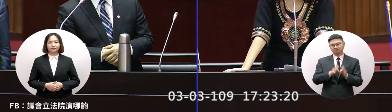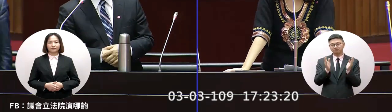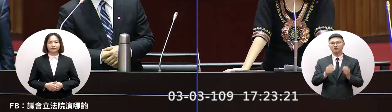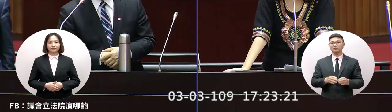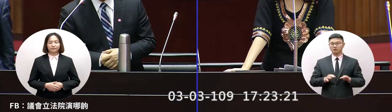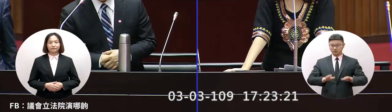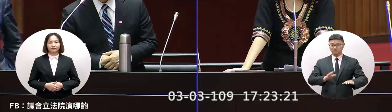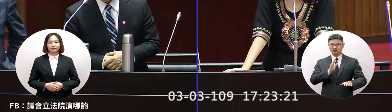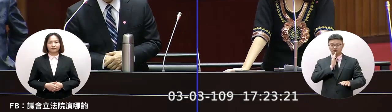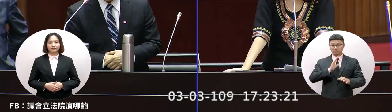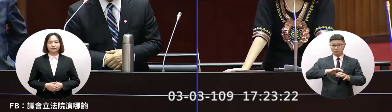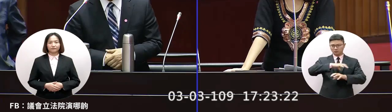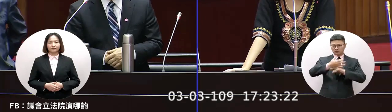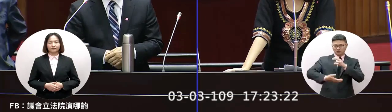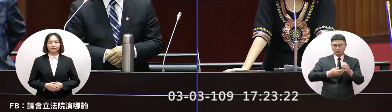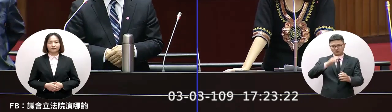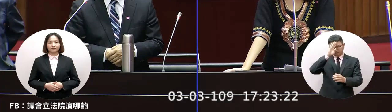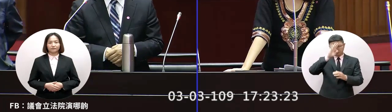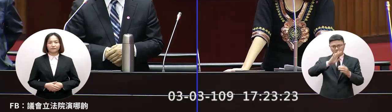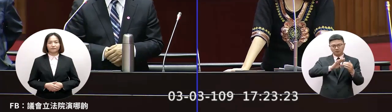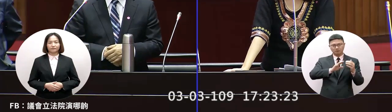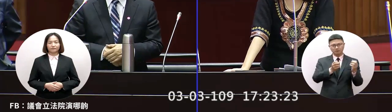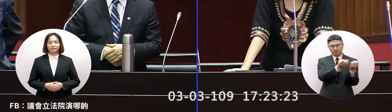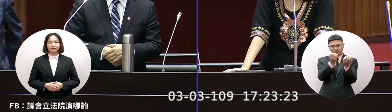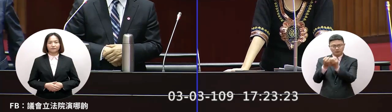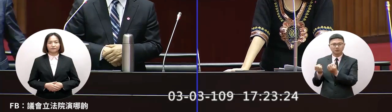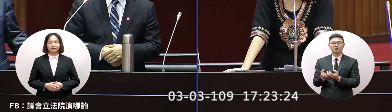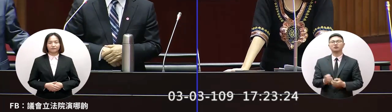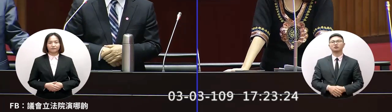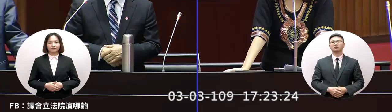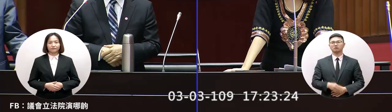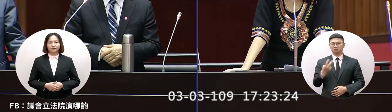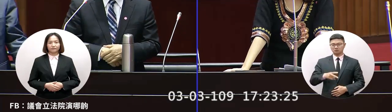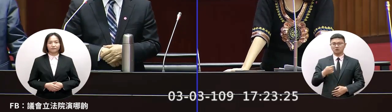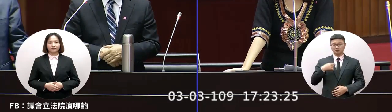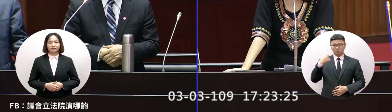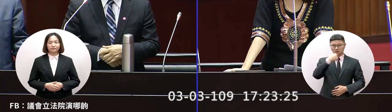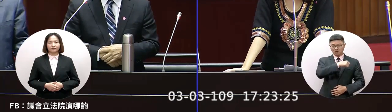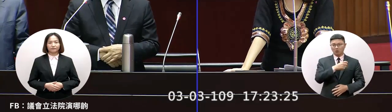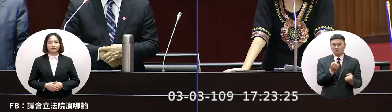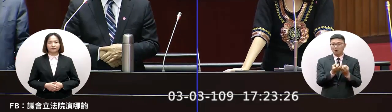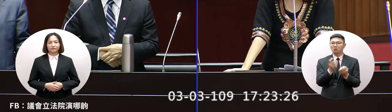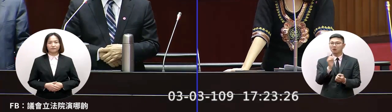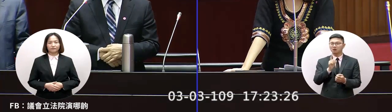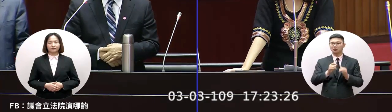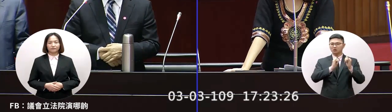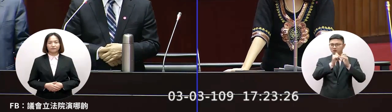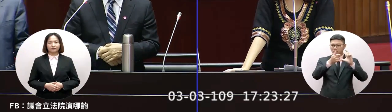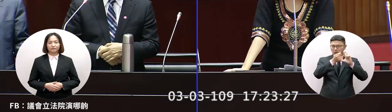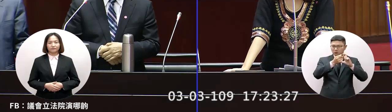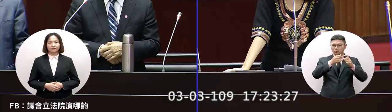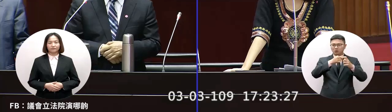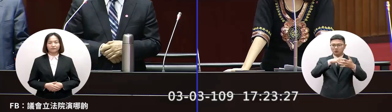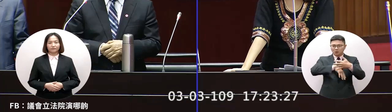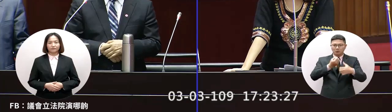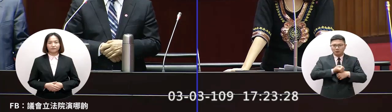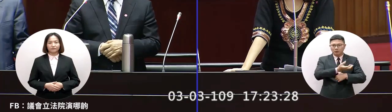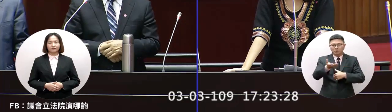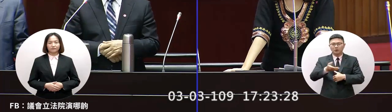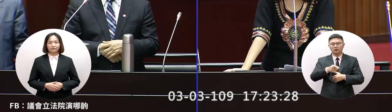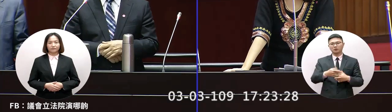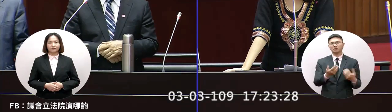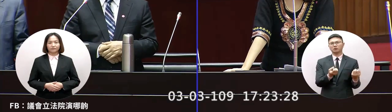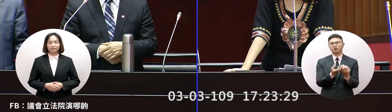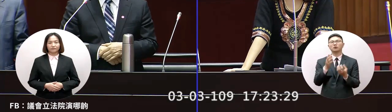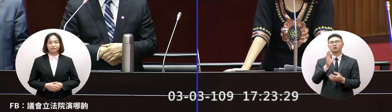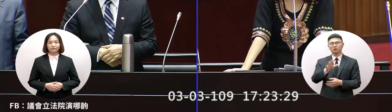个全球性的疫情的爆发，以及在台湾已经开始出现了社区感染的案例。虽然我们现